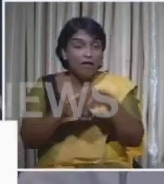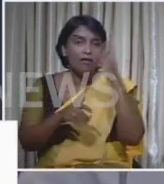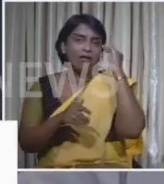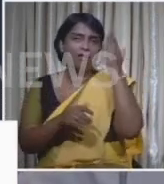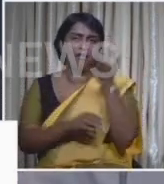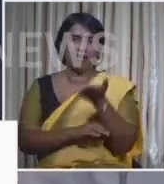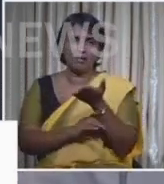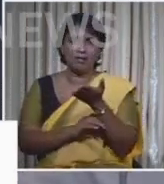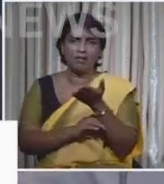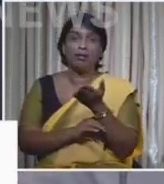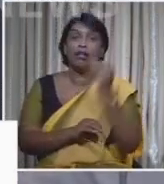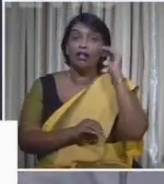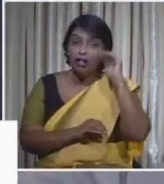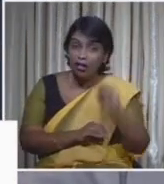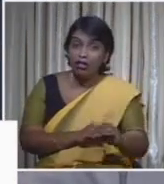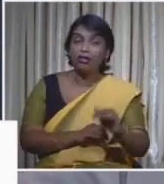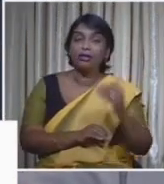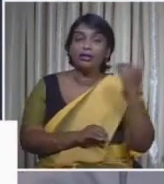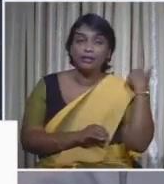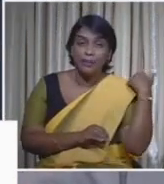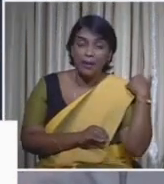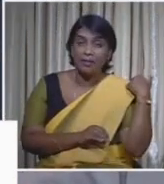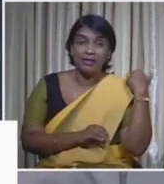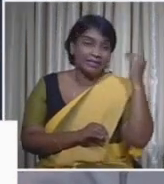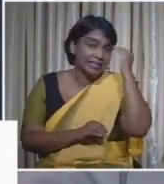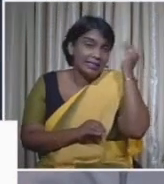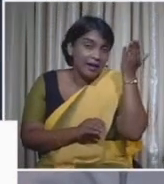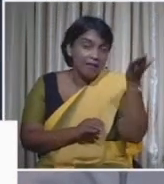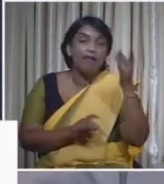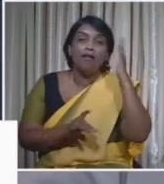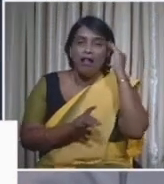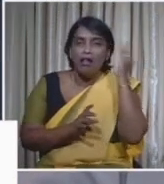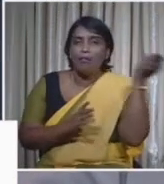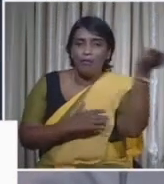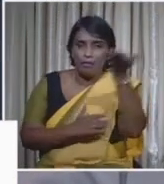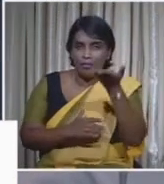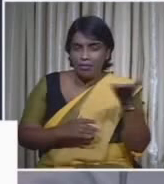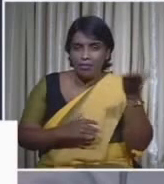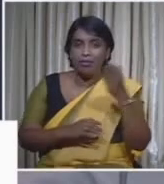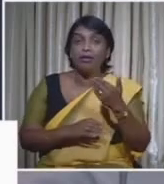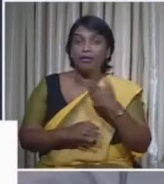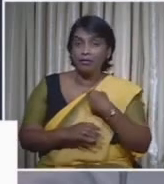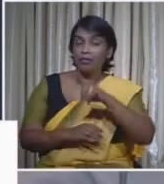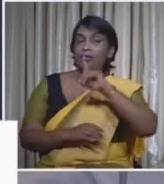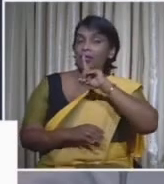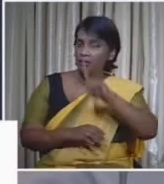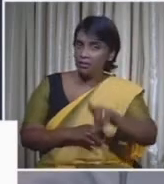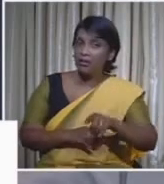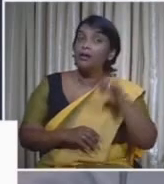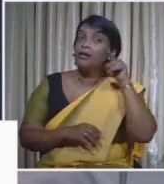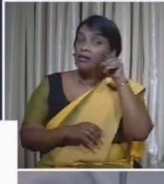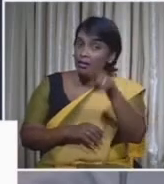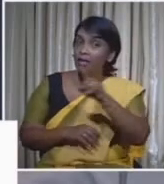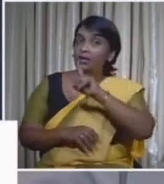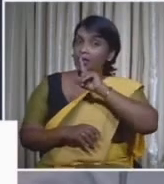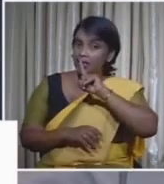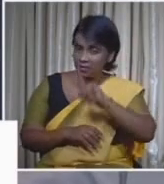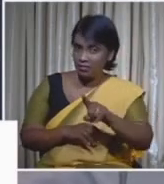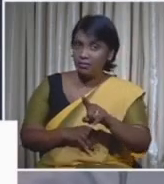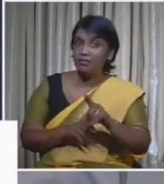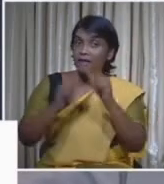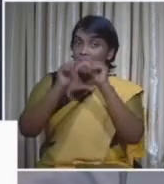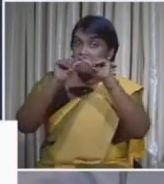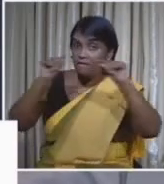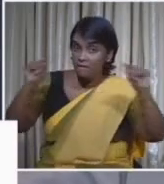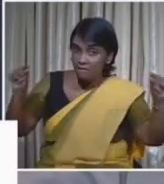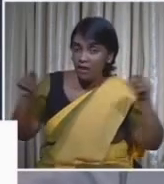කාන්තාවක්, දියණියක් සොයුරියක් සිටිනම් ඒ අයත් කාන්තාවන්. මම අහනවා එතුමා කළ කතාවේ වාක්‍ය